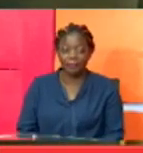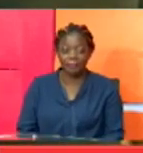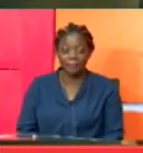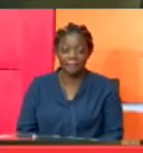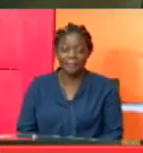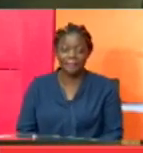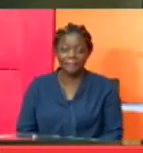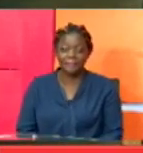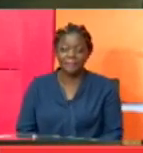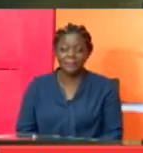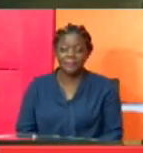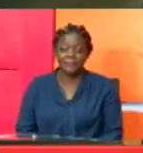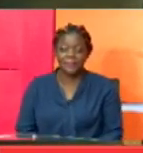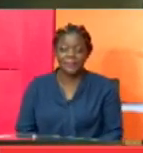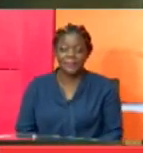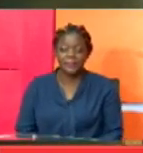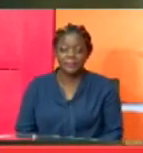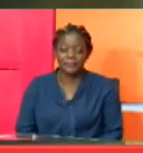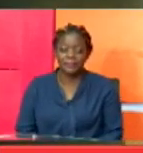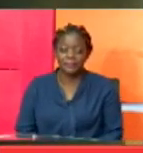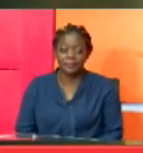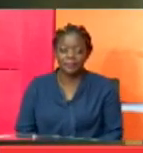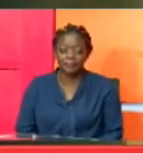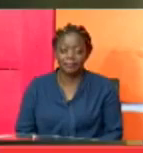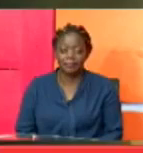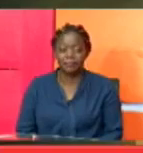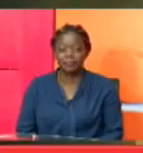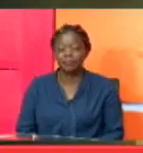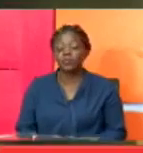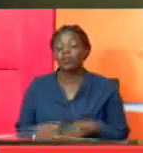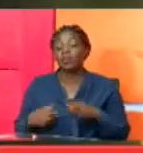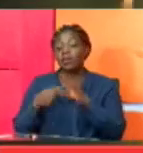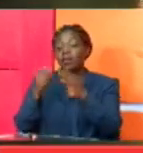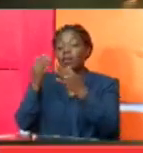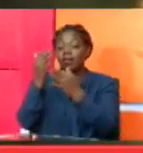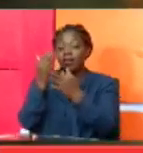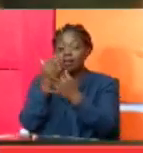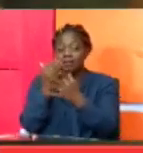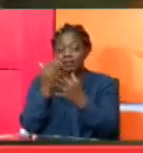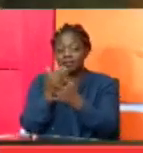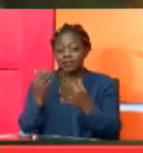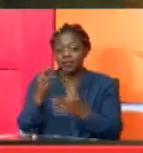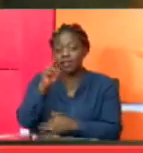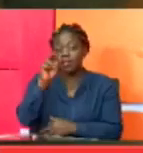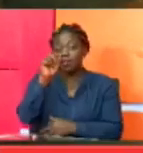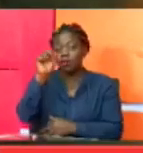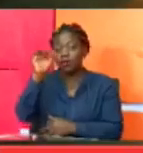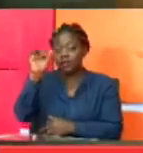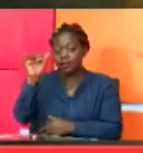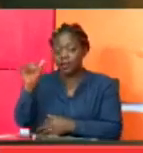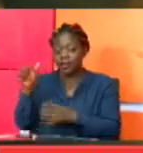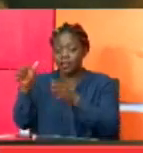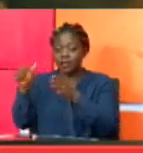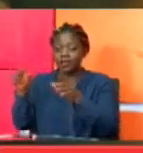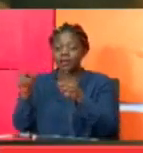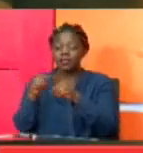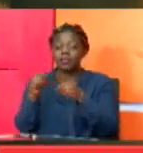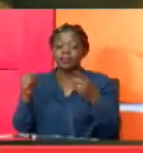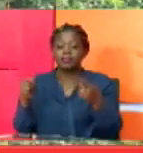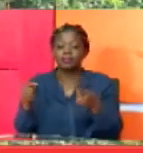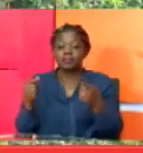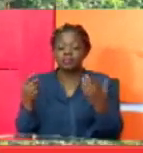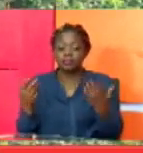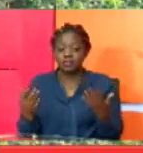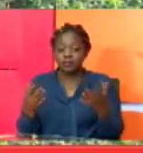Wagwa Nsibirwa yabaddewo ku lwa banna Lotale. Enkolagana yaffe wakati wa Rotary Club ne Rhino Athletic